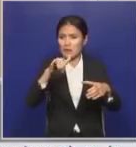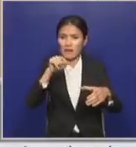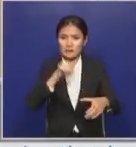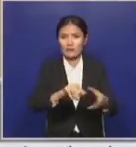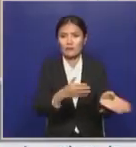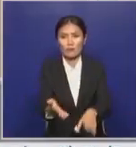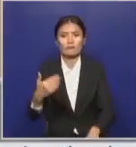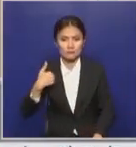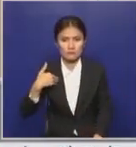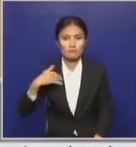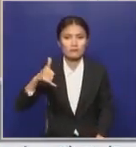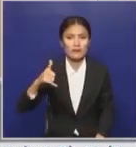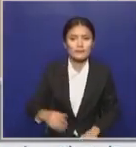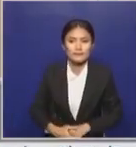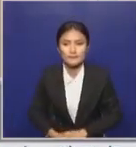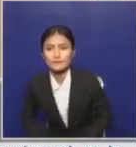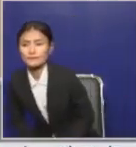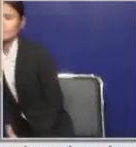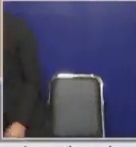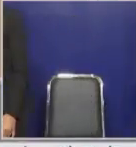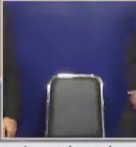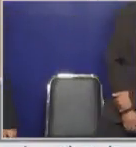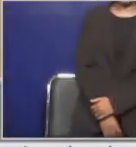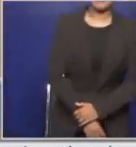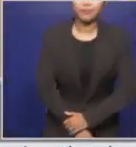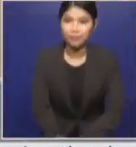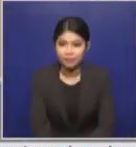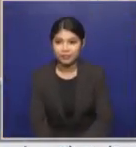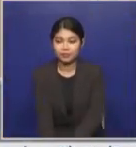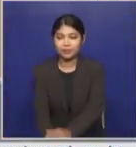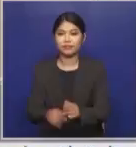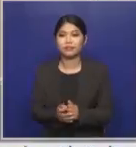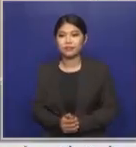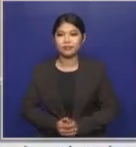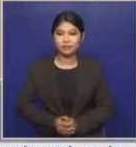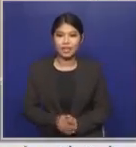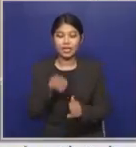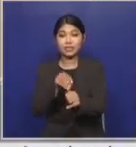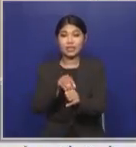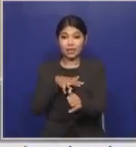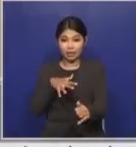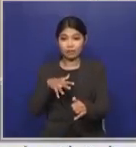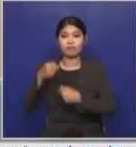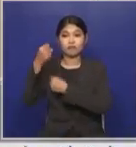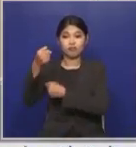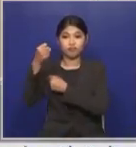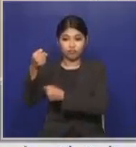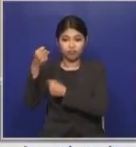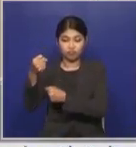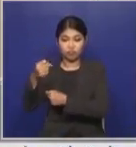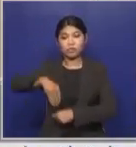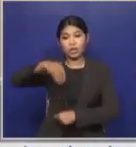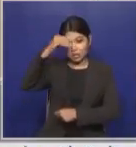ทันเวลานะครับการที่การนำผู้ชุมนุมได้ใช้นักเรียนนักศึกษา